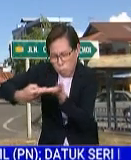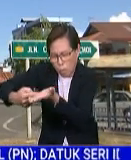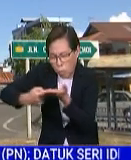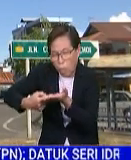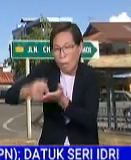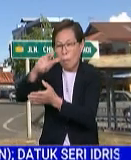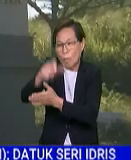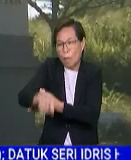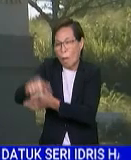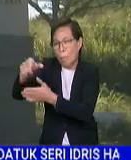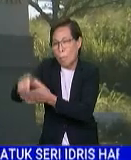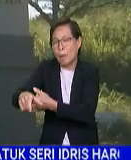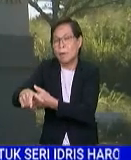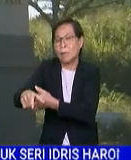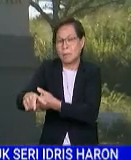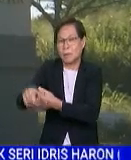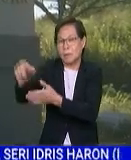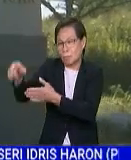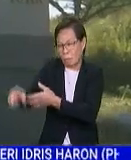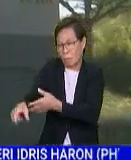bersama pihak berkaitan